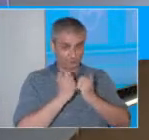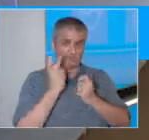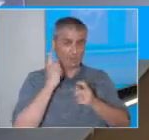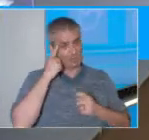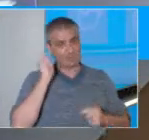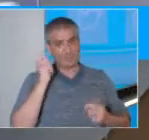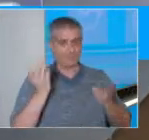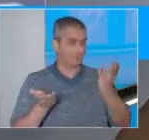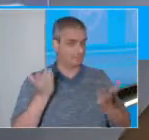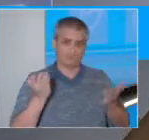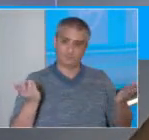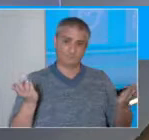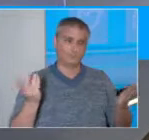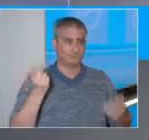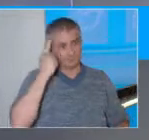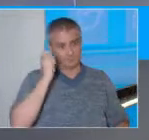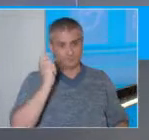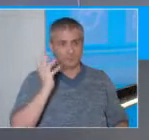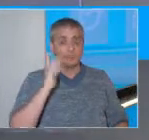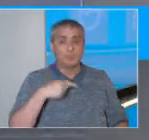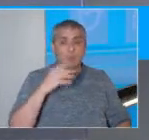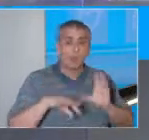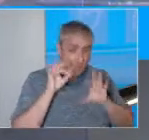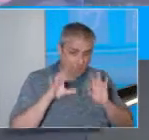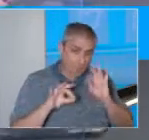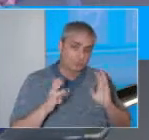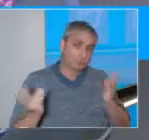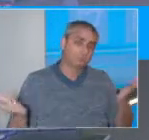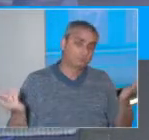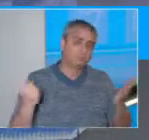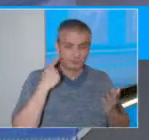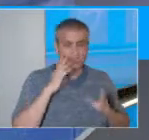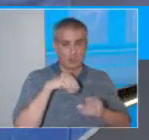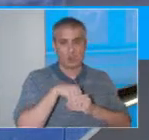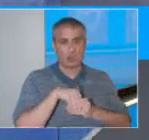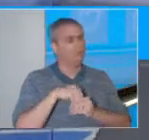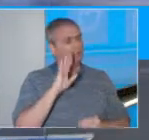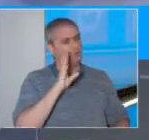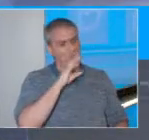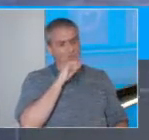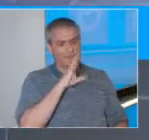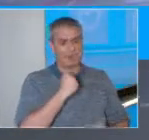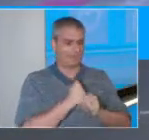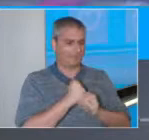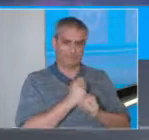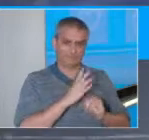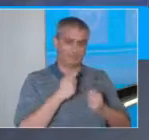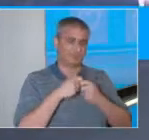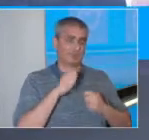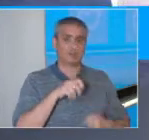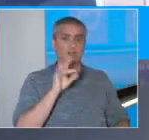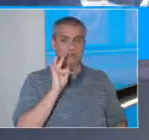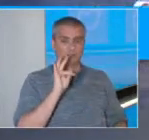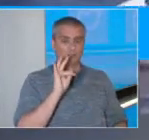הבוחרים חכמים, חכמים מאוד, וביום הבוחר הם יראו עם הקול שלהם. אז בואו נדבר על מעשים, חבר הכנסת טופורובסקי,